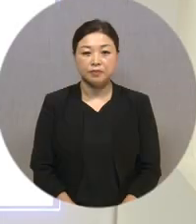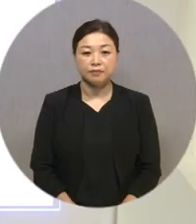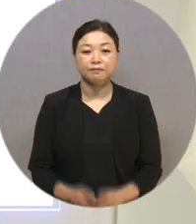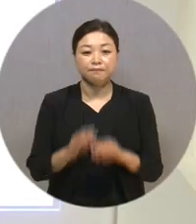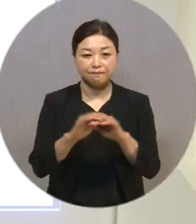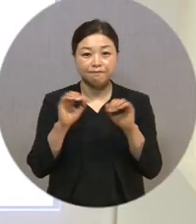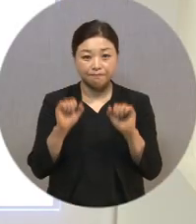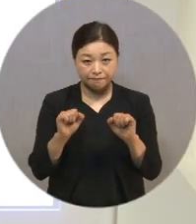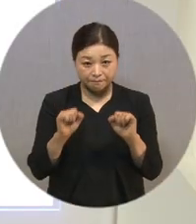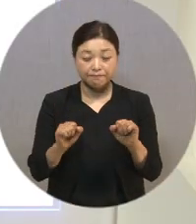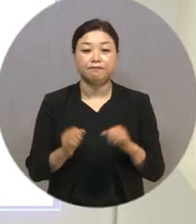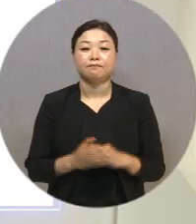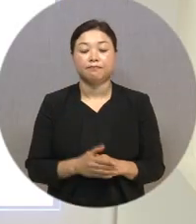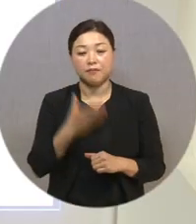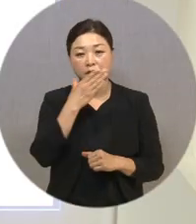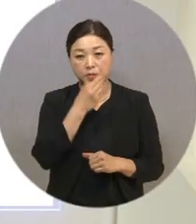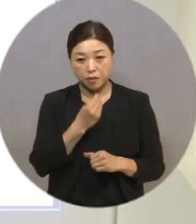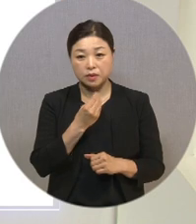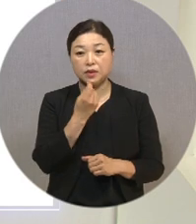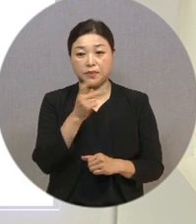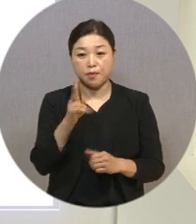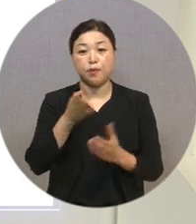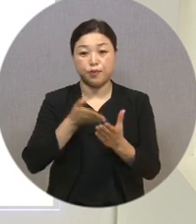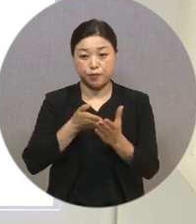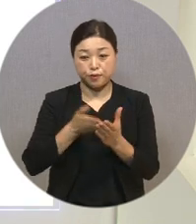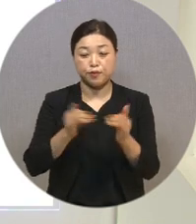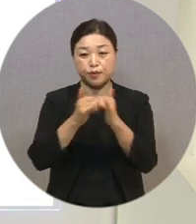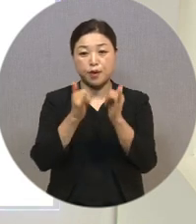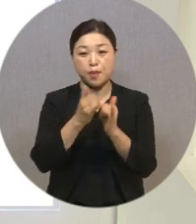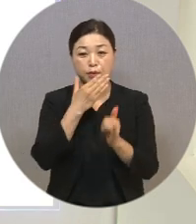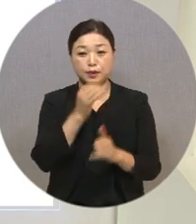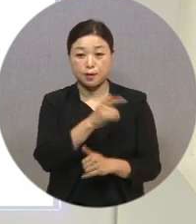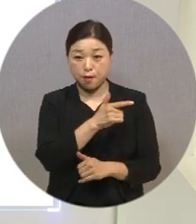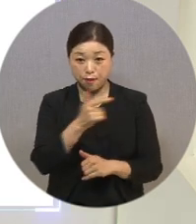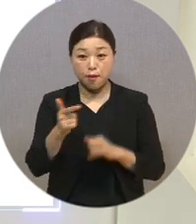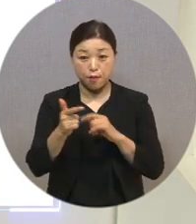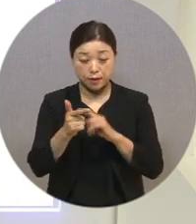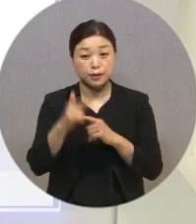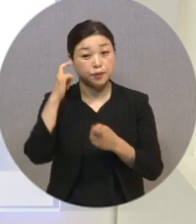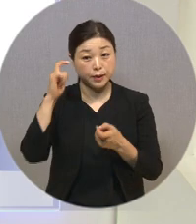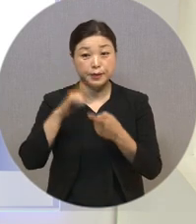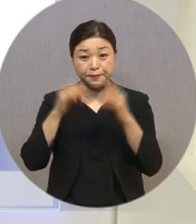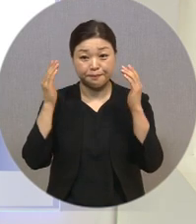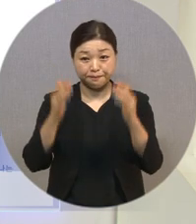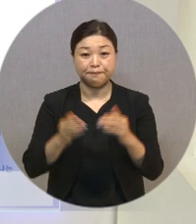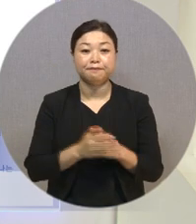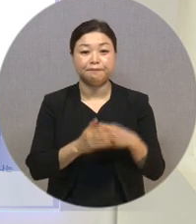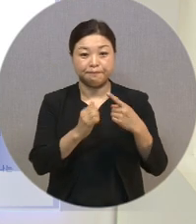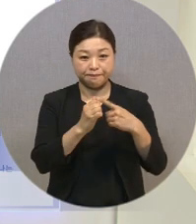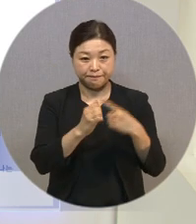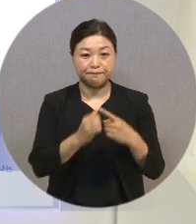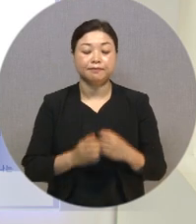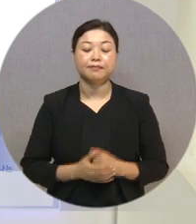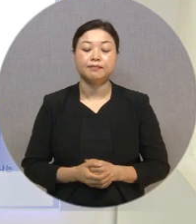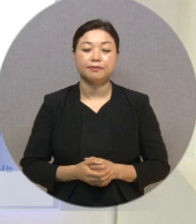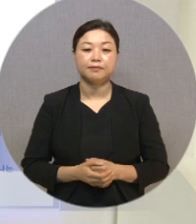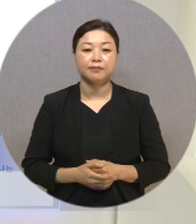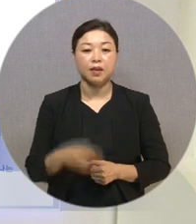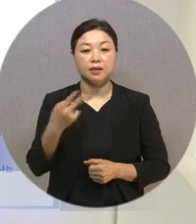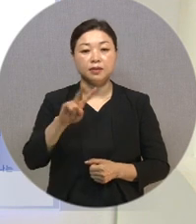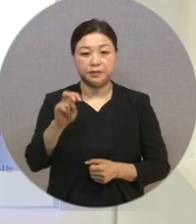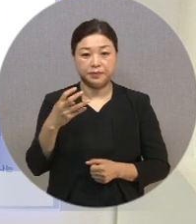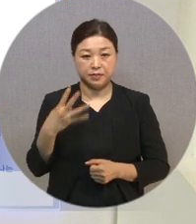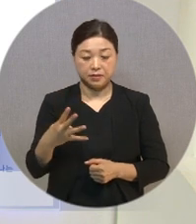안녕하세요 지금부터 웰페어 뉴스와 함께 사회복지의 이슈를 만나봅니다 오늘 첫 번째 소식입니다